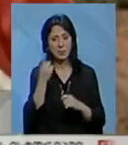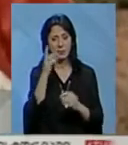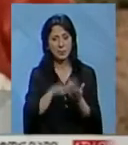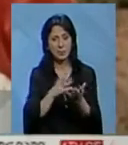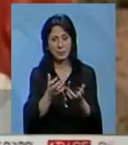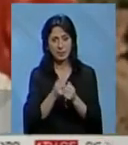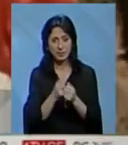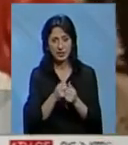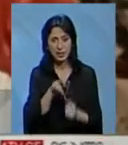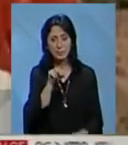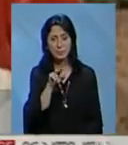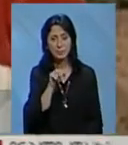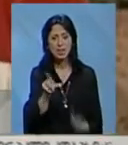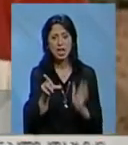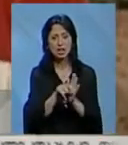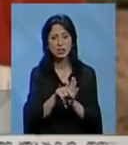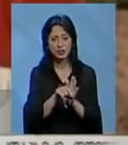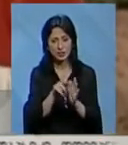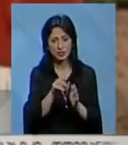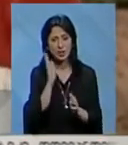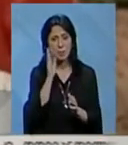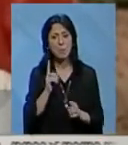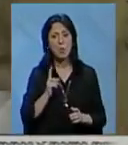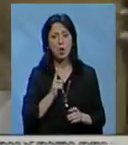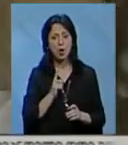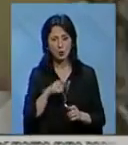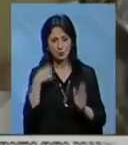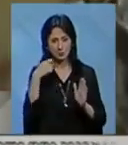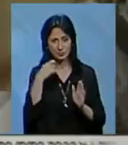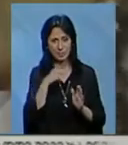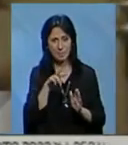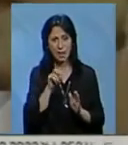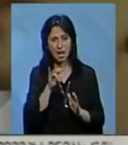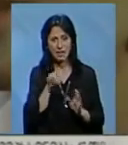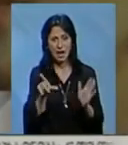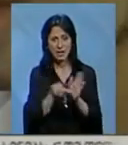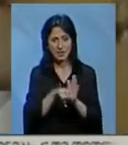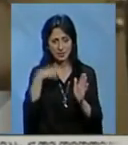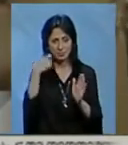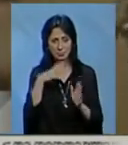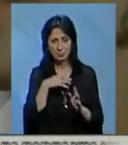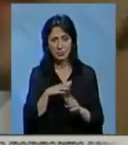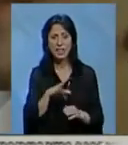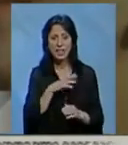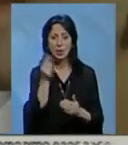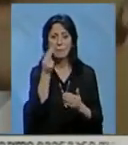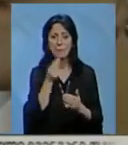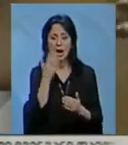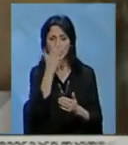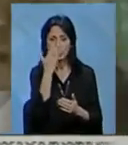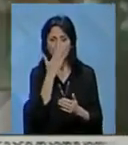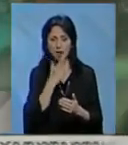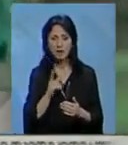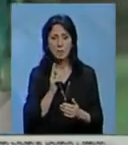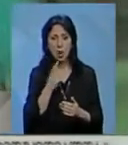მიიღო. კონსტანტინე პიპინაშვილთან ერთად დაწერა სცენარი მოლოდინი, რომელიც შეოთადა ნოდარ მანაგაძეებთან ერთად გადაიღო. იყო მხატვრული ფილმების